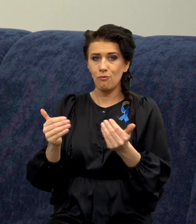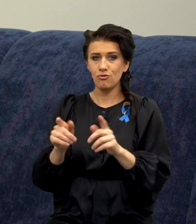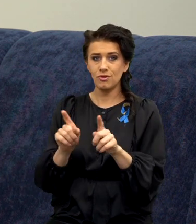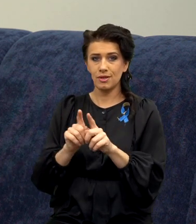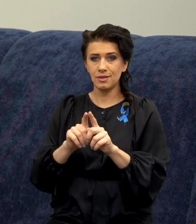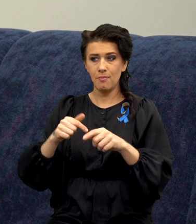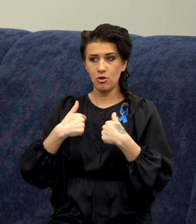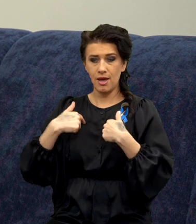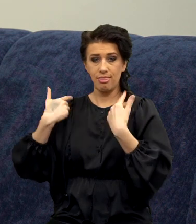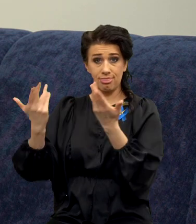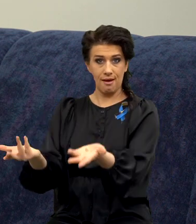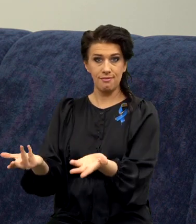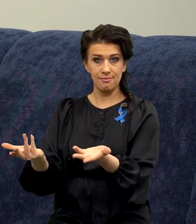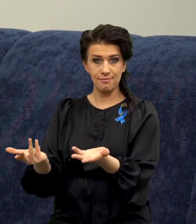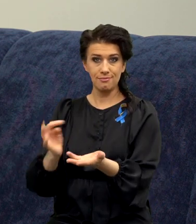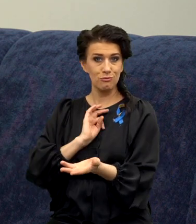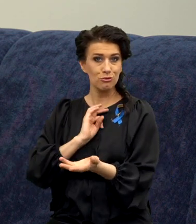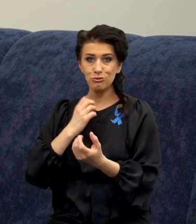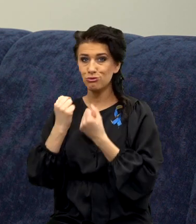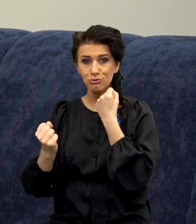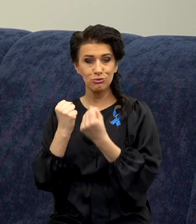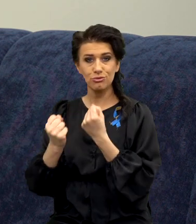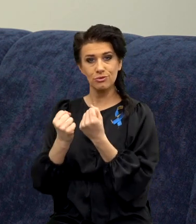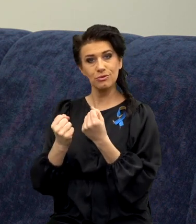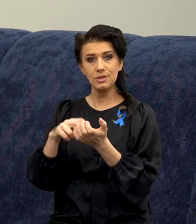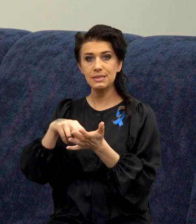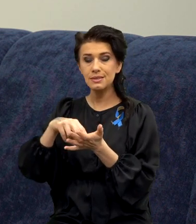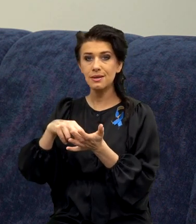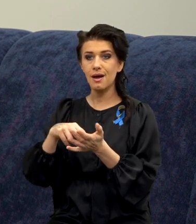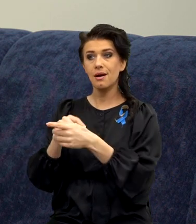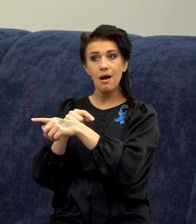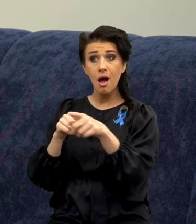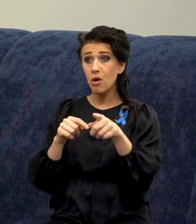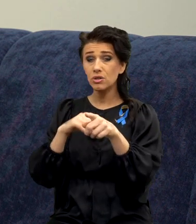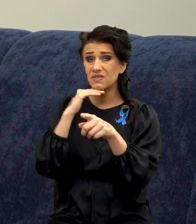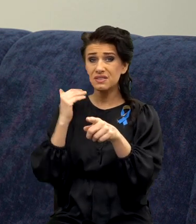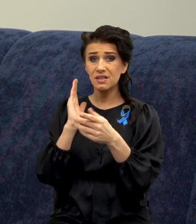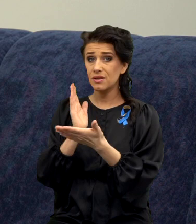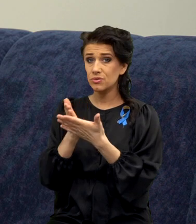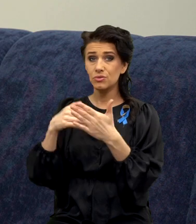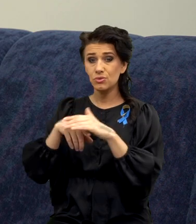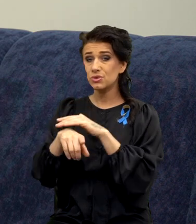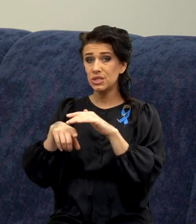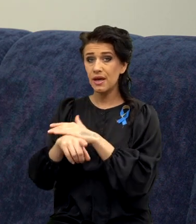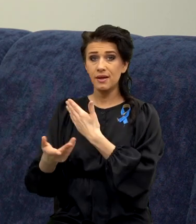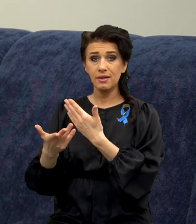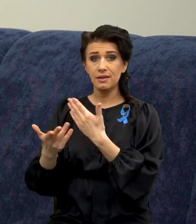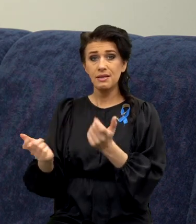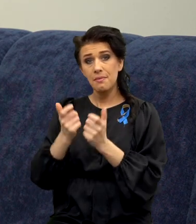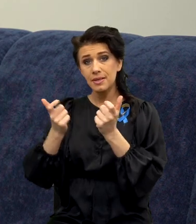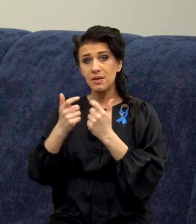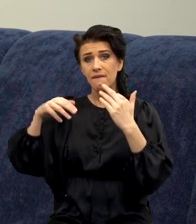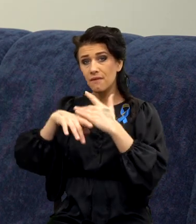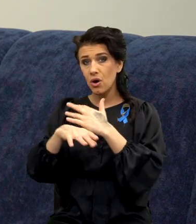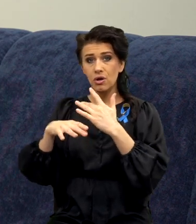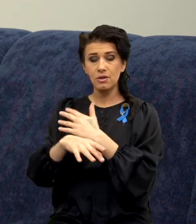oddać nasz trud, nasz strach tym, którzy wystarczająco go mają dużo. Więc no oczywiście no, dobrze